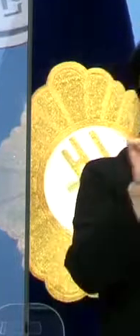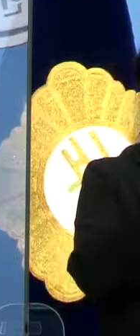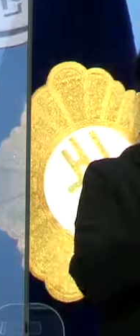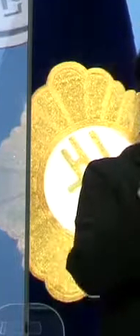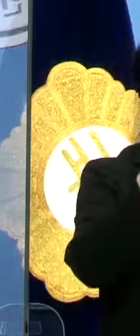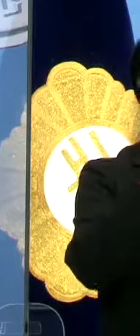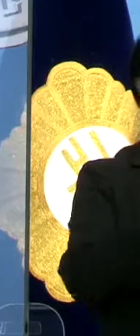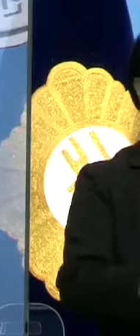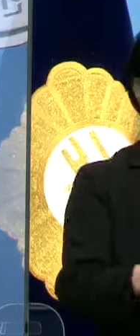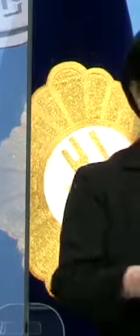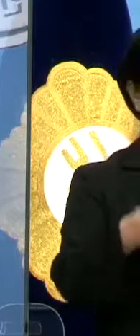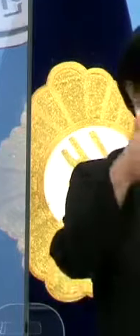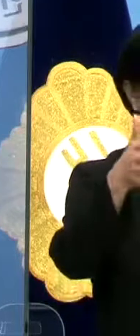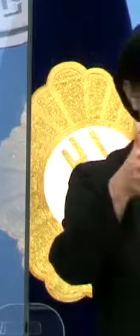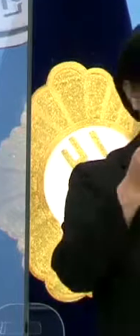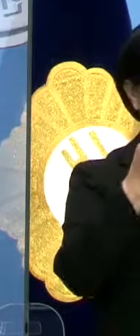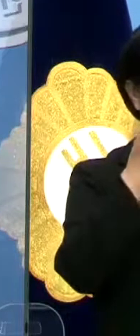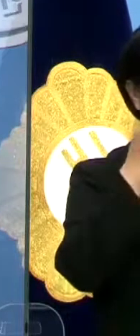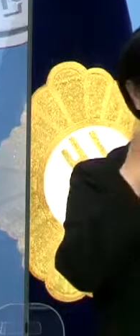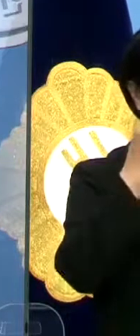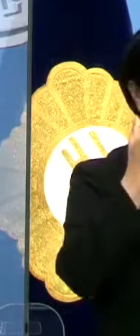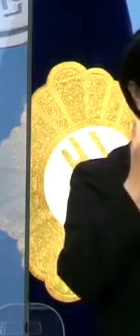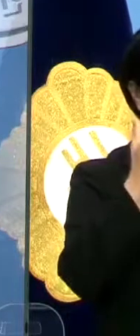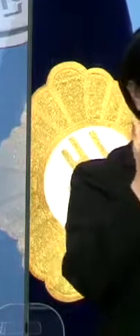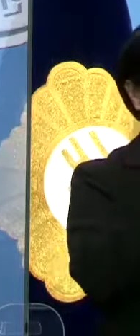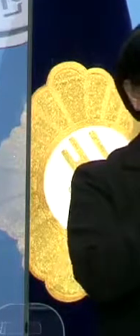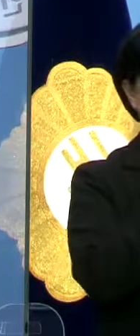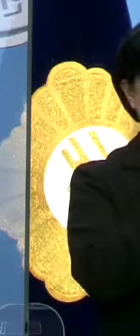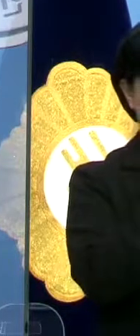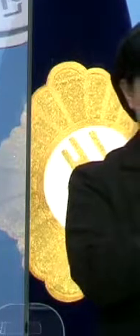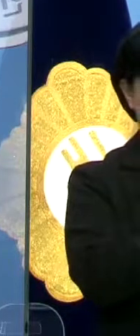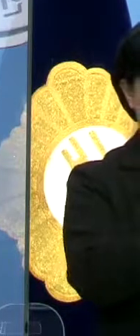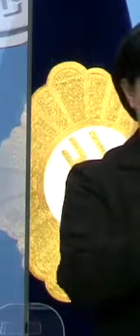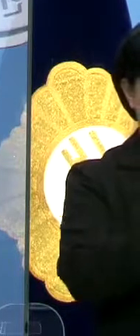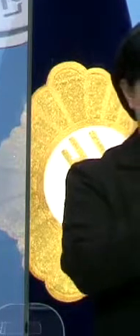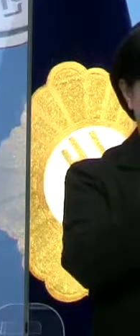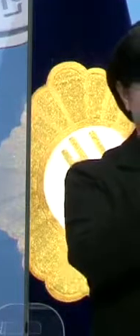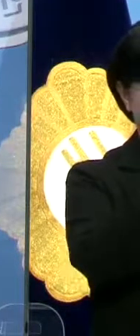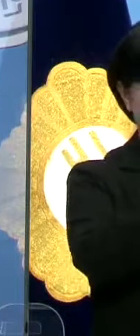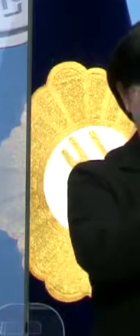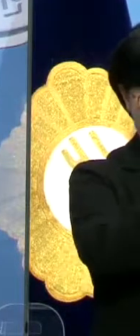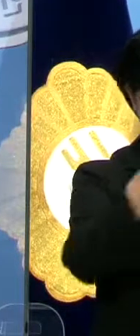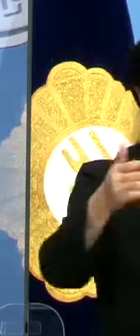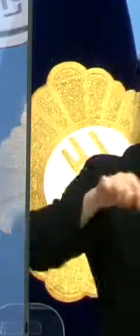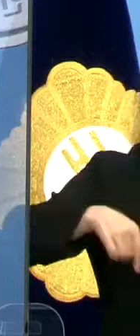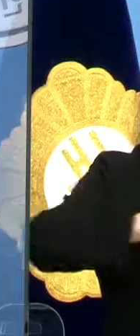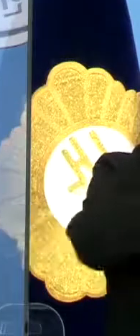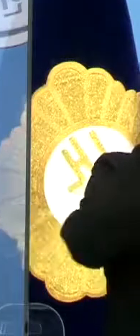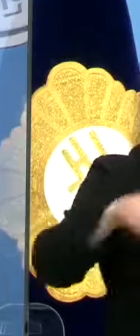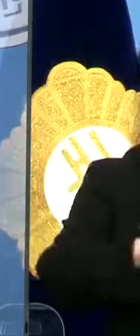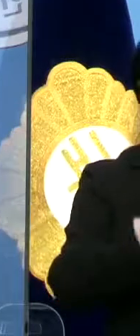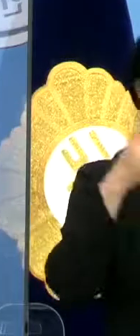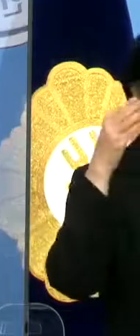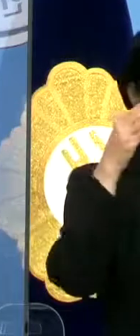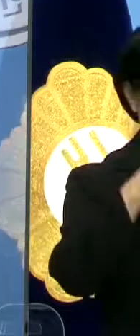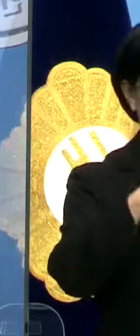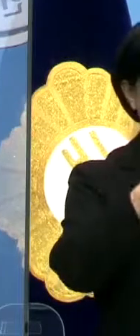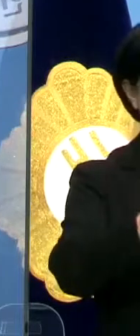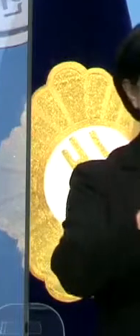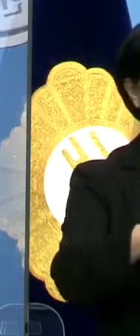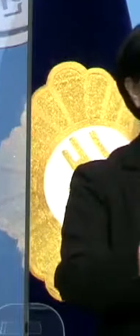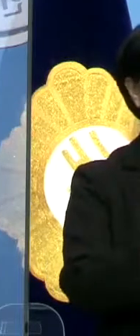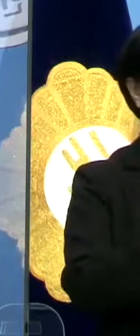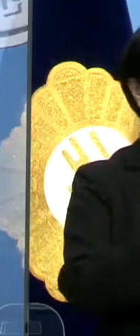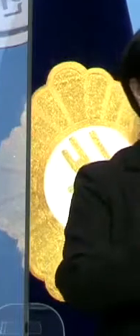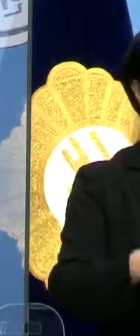은 재개발 한강변 의 최대의 아파트 개발 지역으로 주목받고 있는 지역입니다 좌초 위기에 있었던